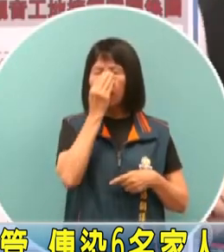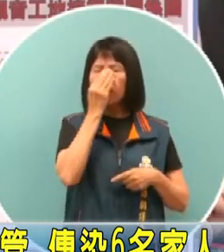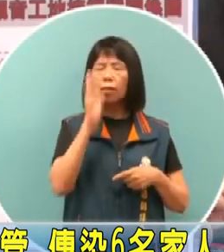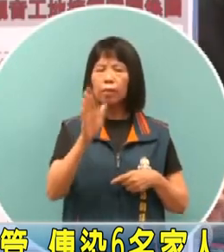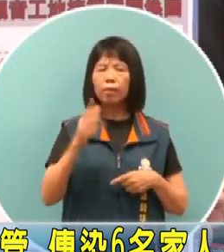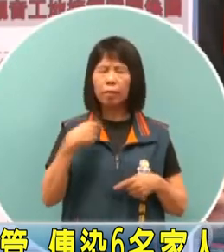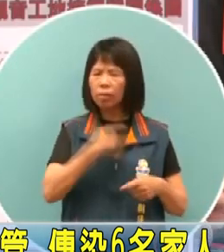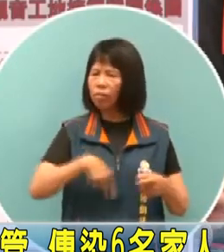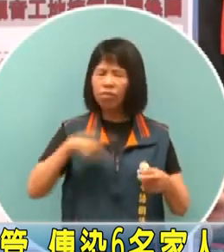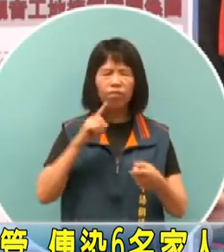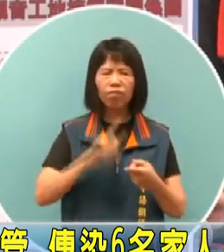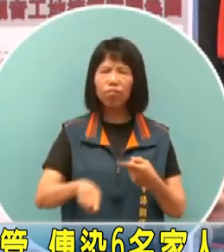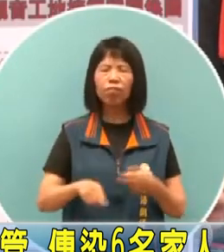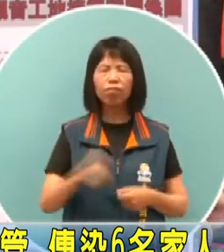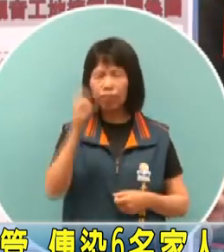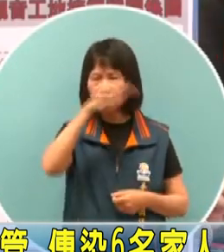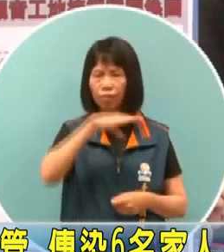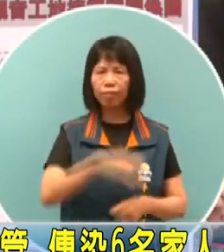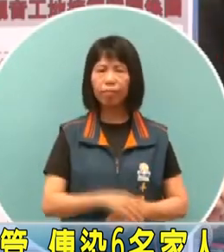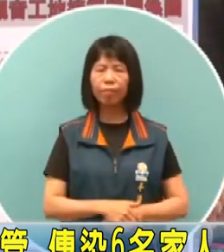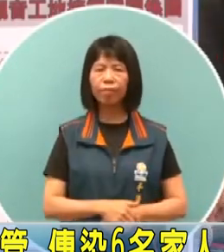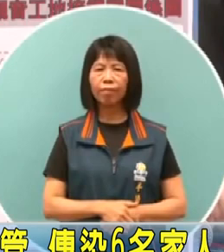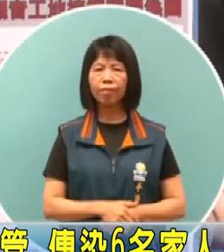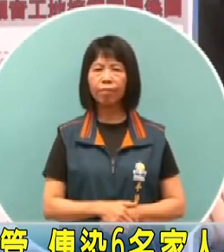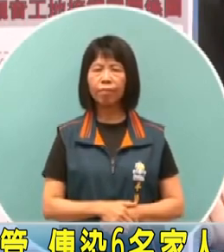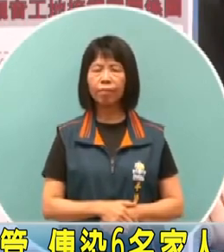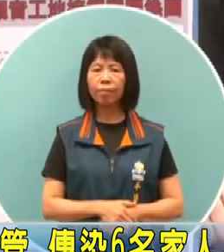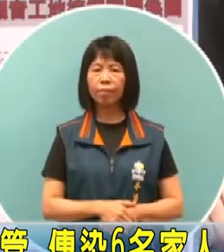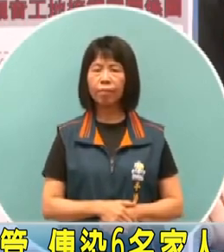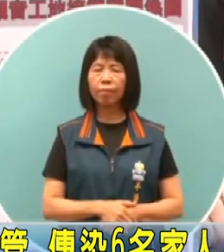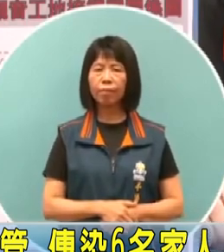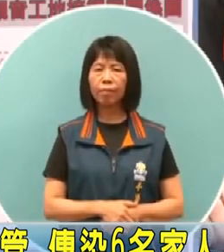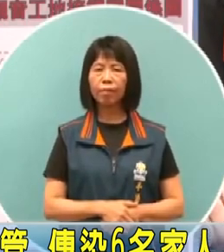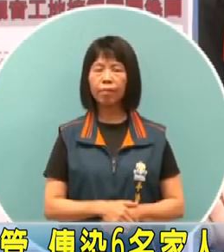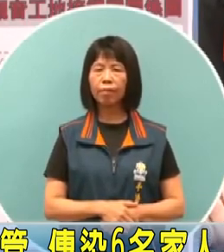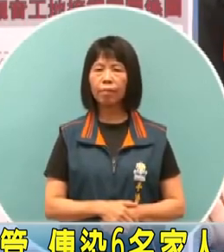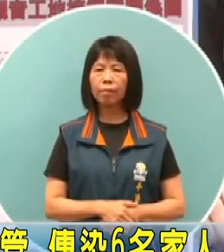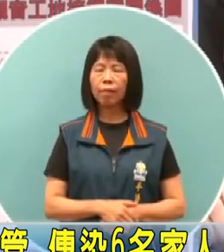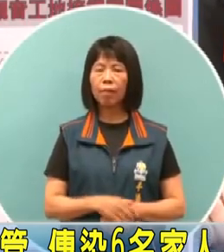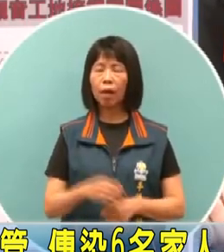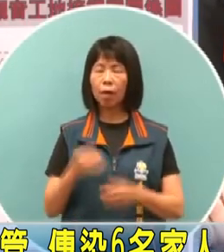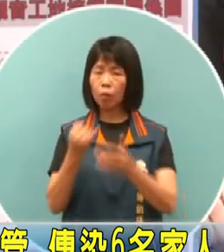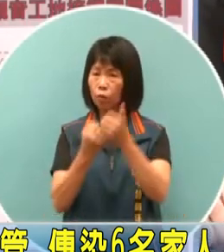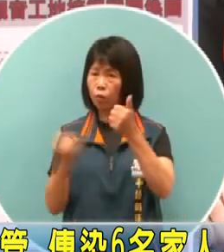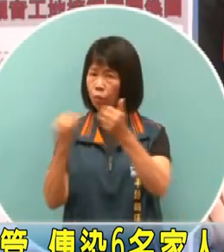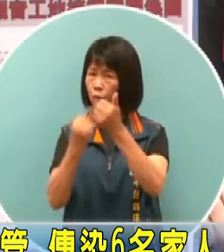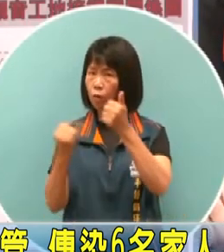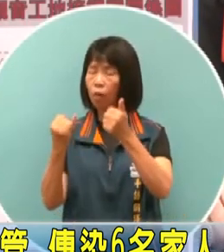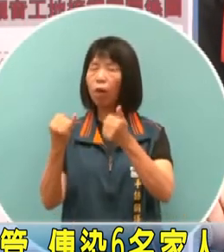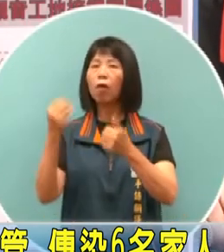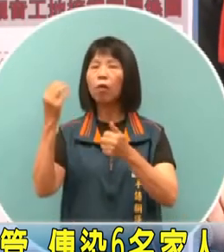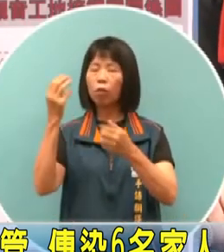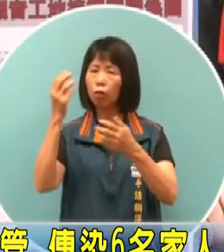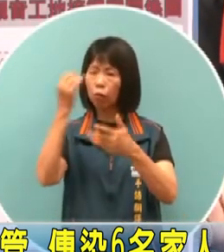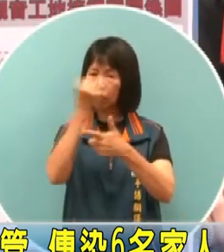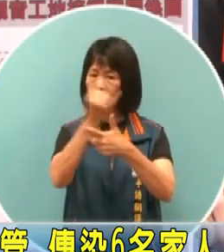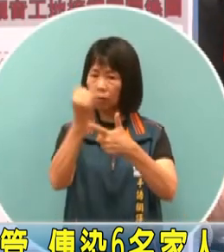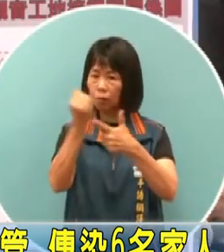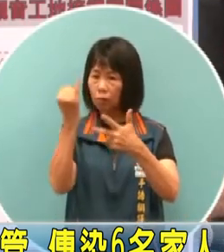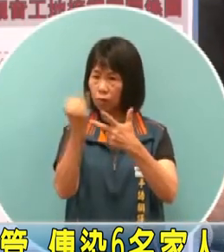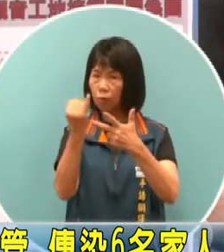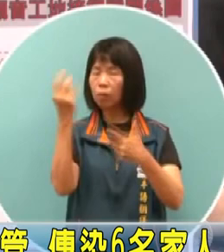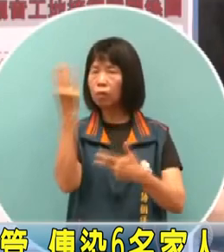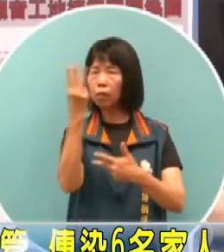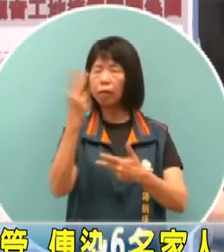是那么好。那因为身体状况不好，他有三个女儿，一个儿子，那女儿们都很